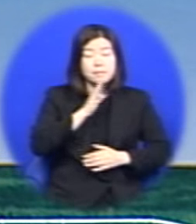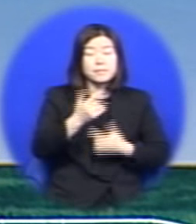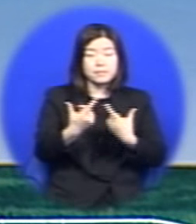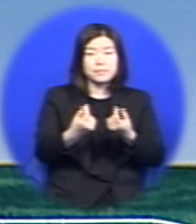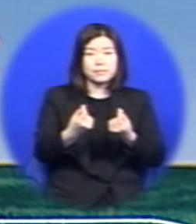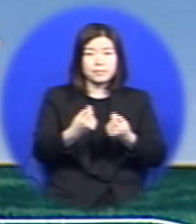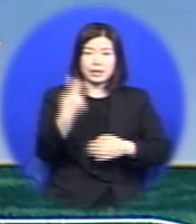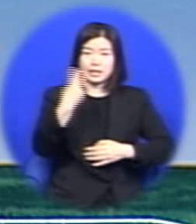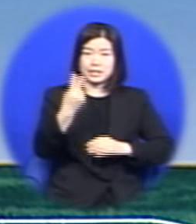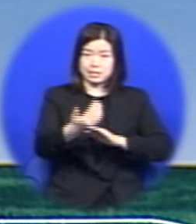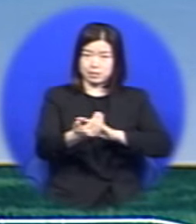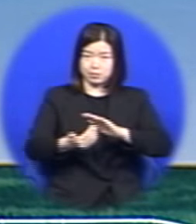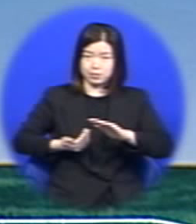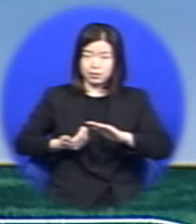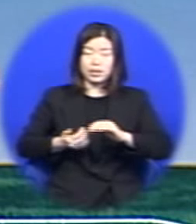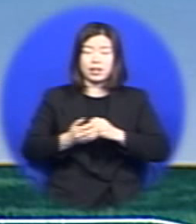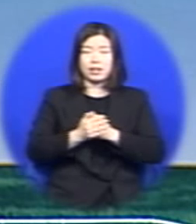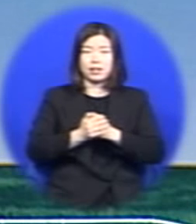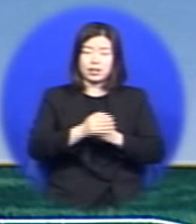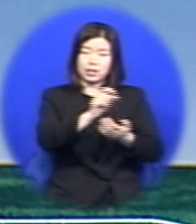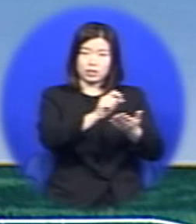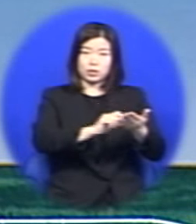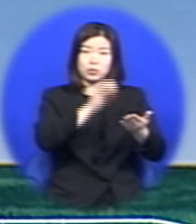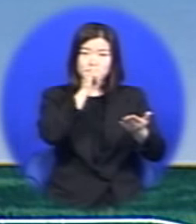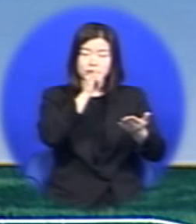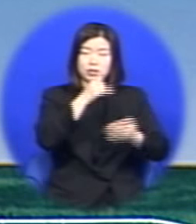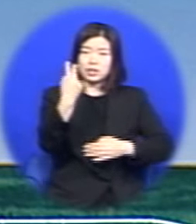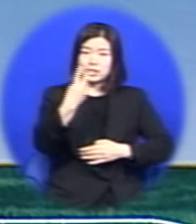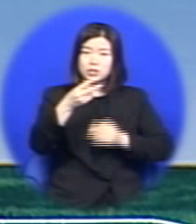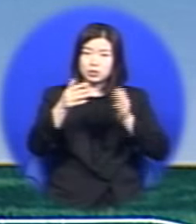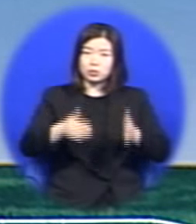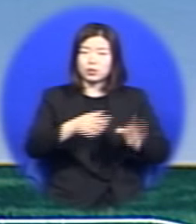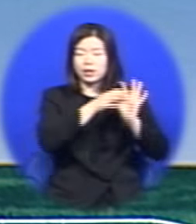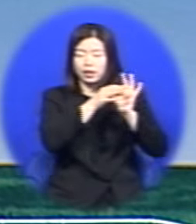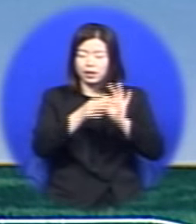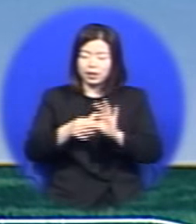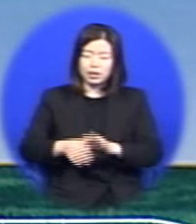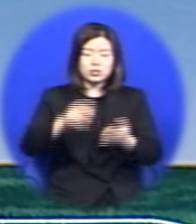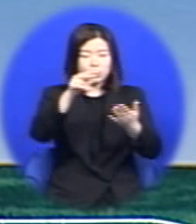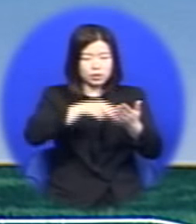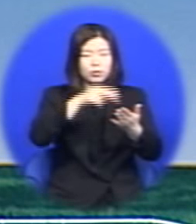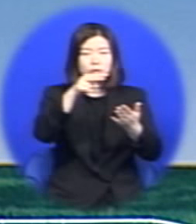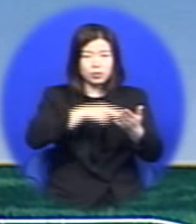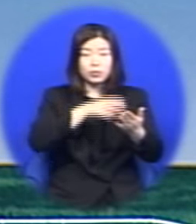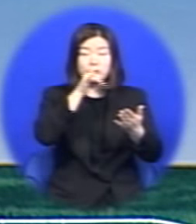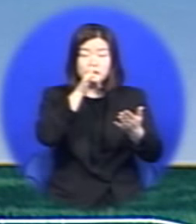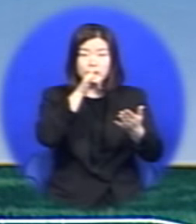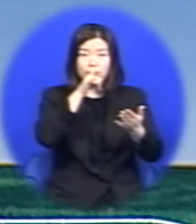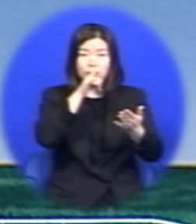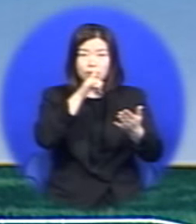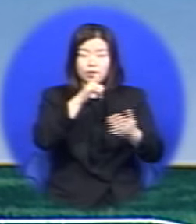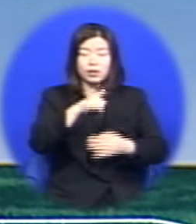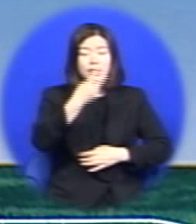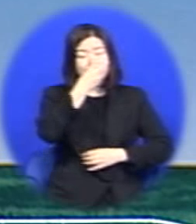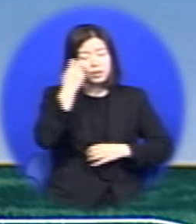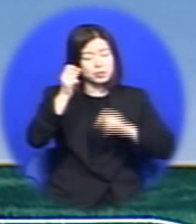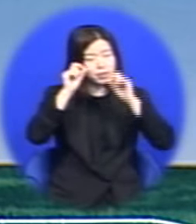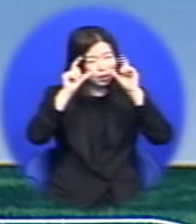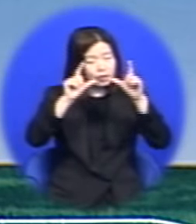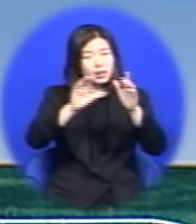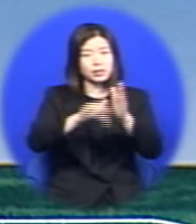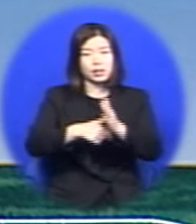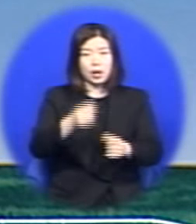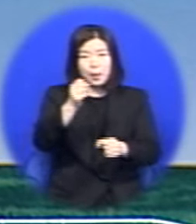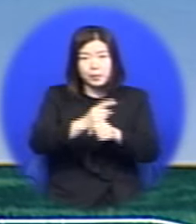2000년 전에 기록된 겁니다. 2000년 동안 계속 이 말씀을 읽고 또 읽었습니다. 잠에서 깨어나야 할 때가